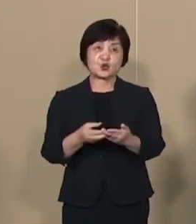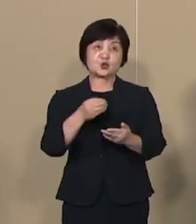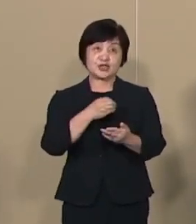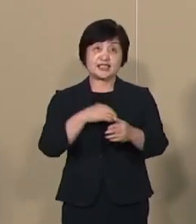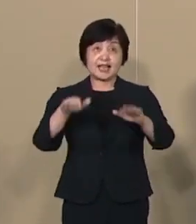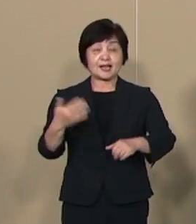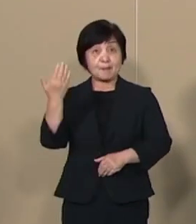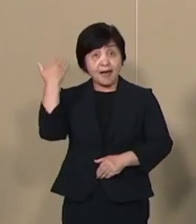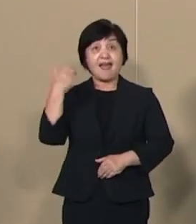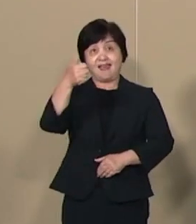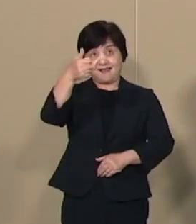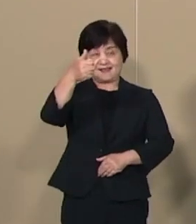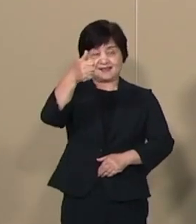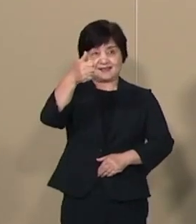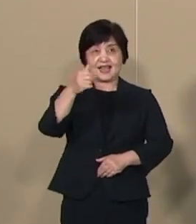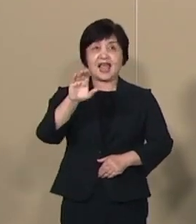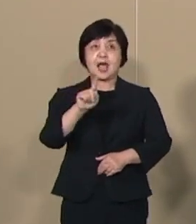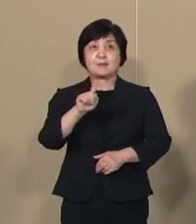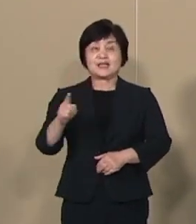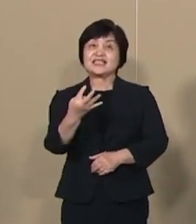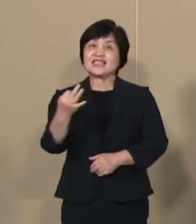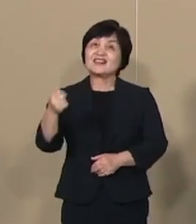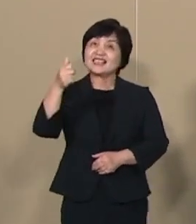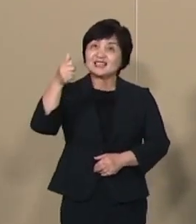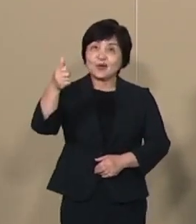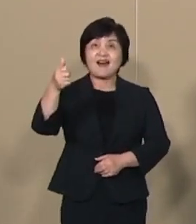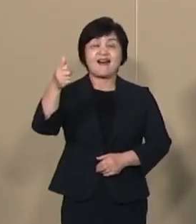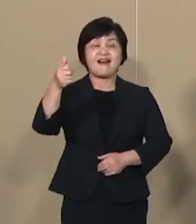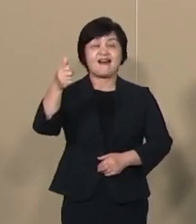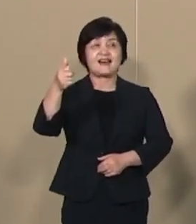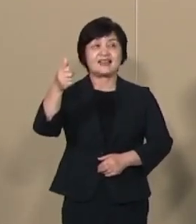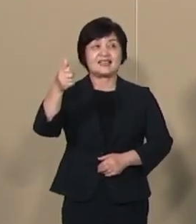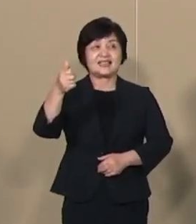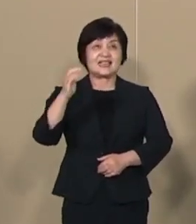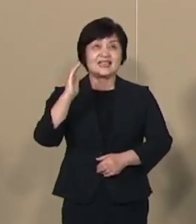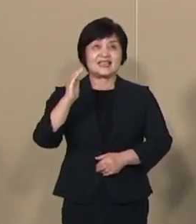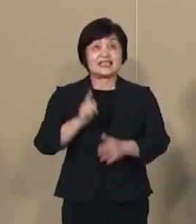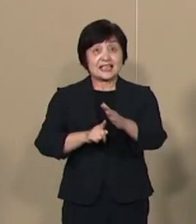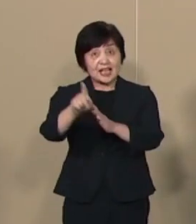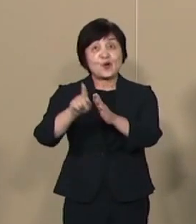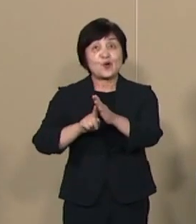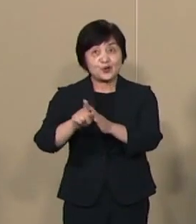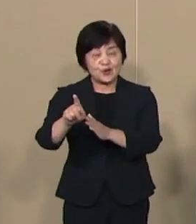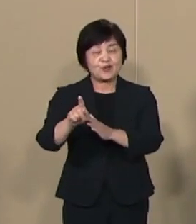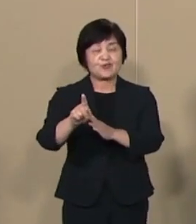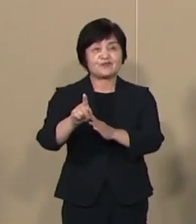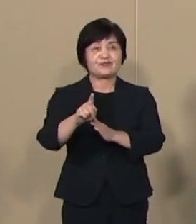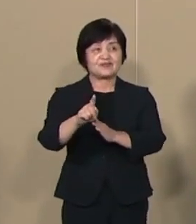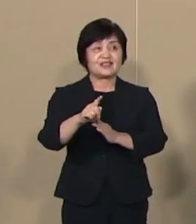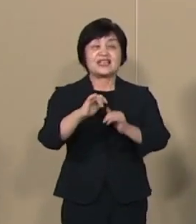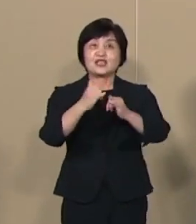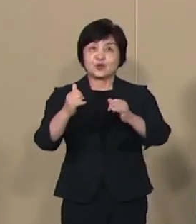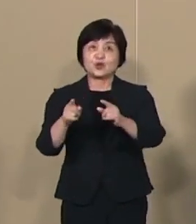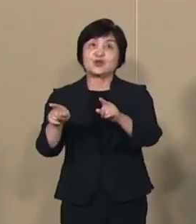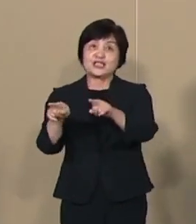もトマトそれでその海老沢さんとかね昔のねあの代表の方ね大物上すごいあのそこのも